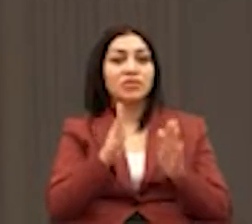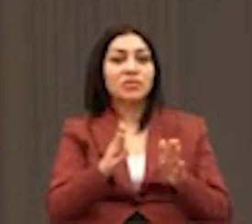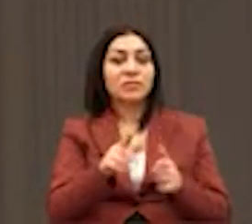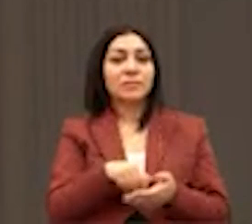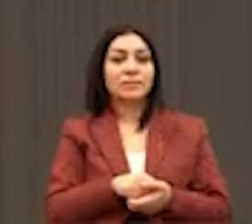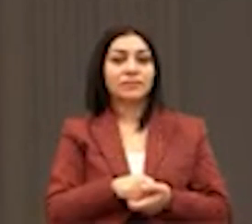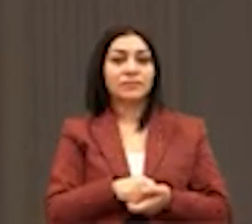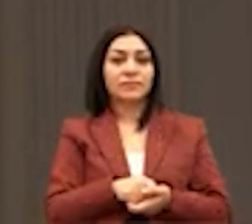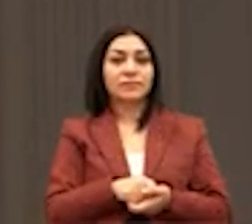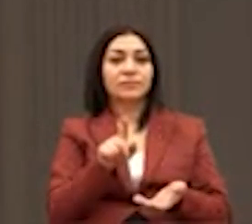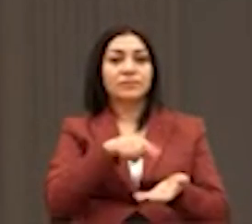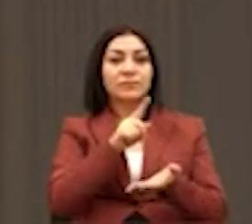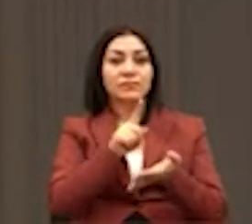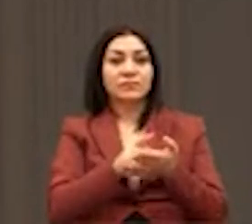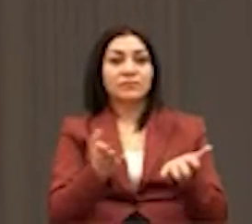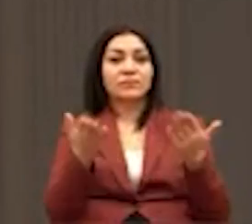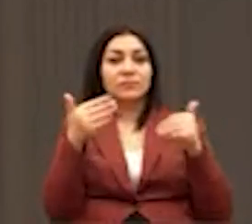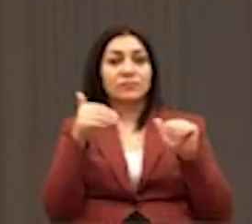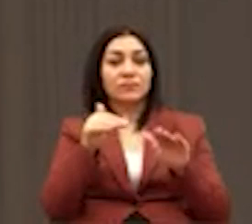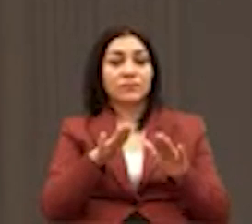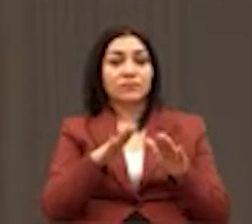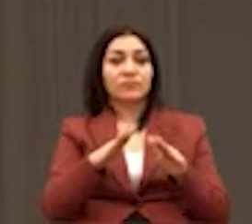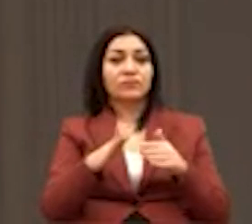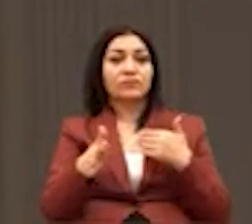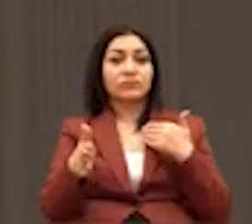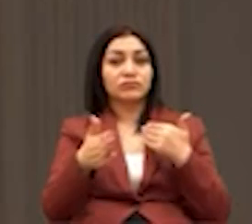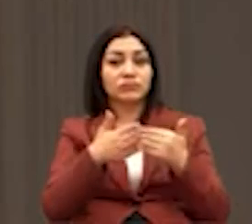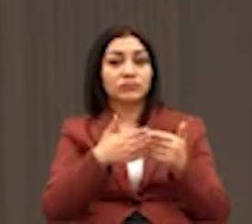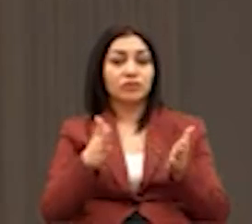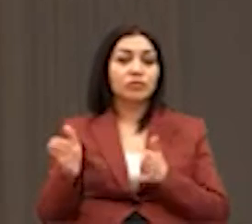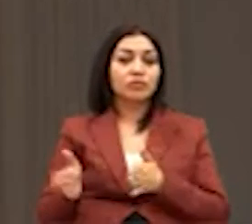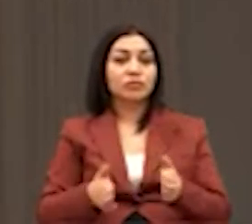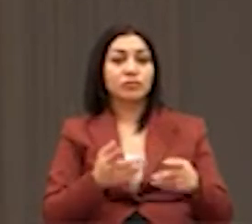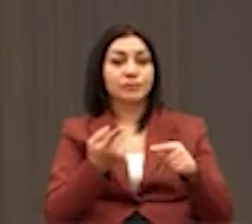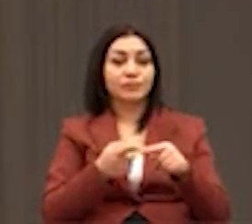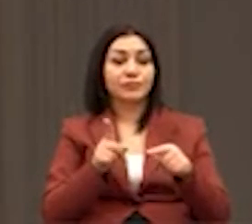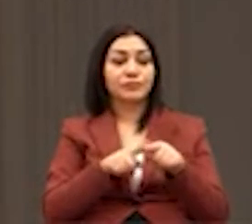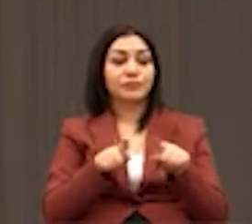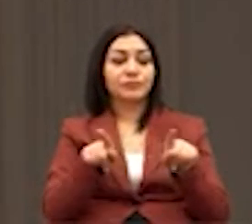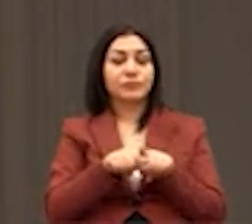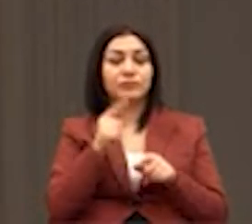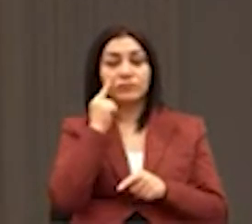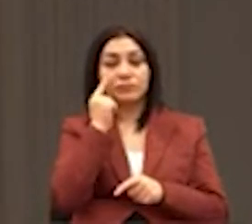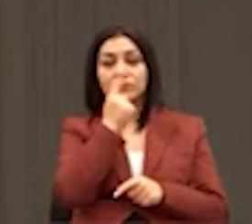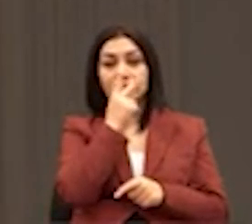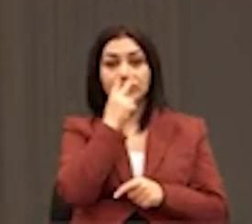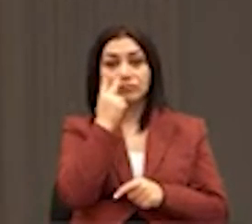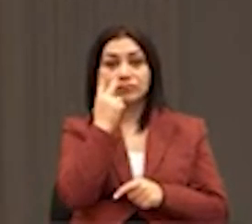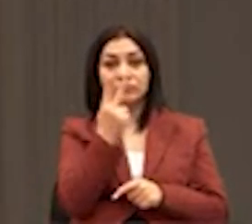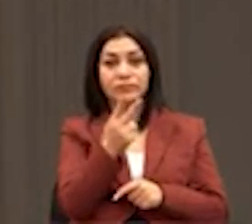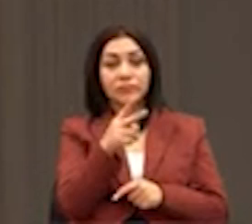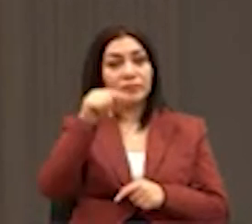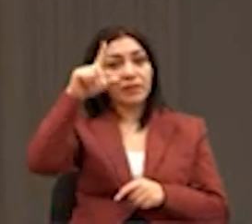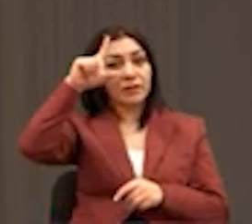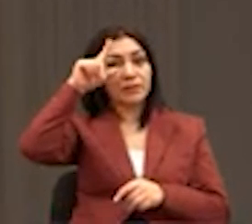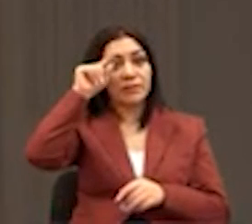Հարցի լուծումը գնում է դեպի այդ ուղություն։ Ես տեսնում եմ, որ չնայած